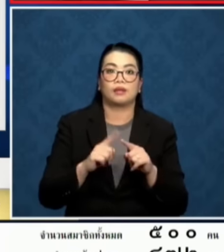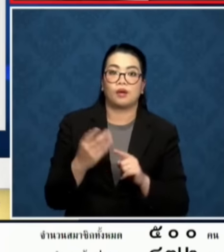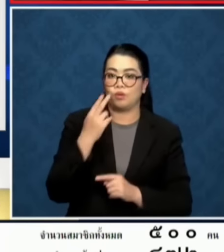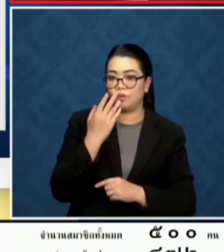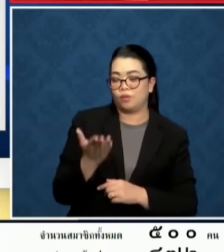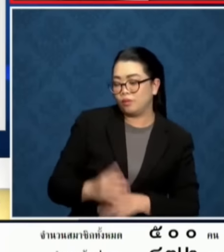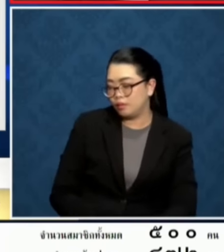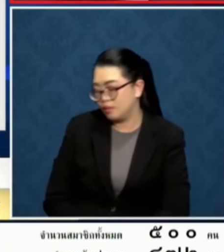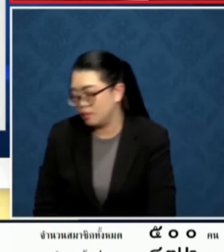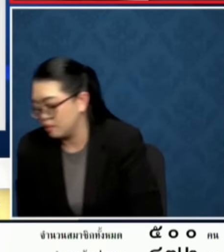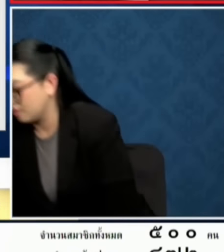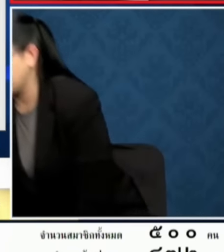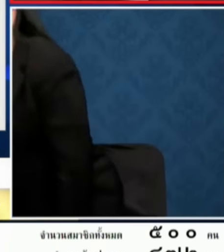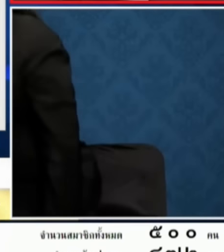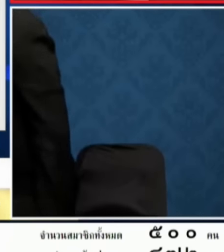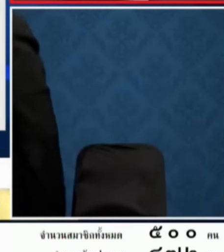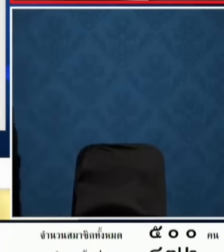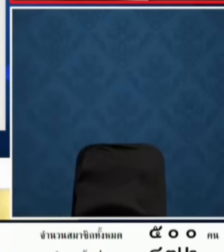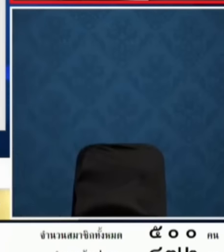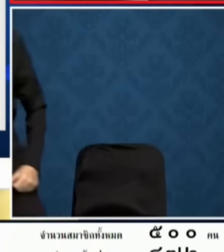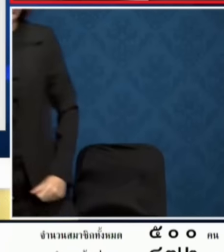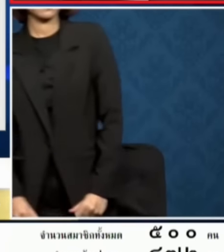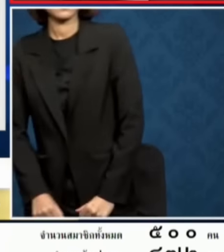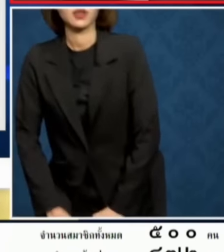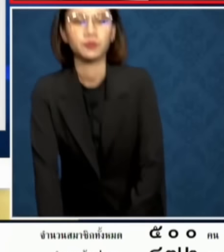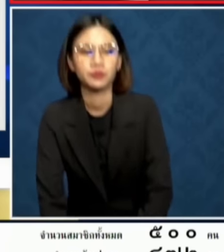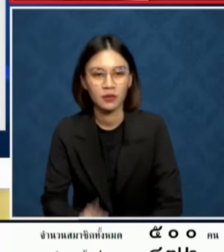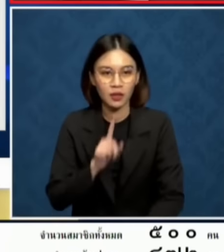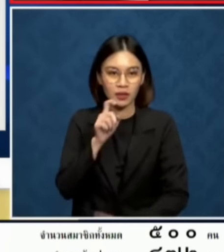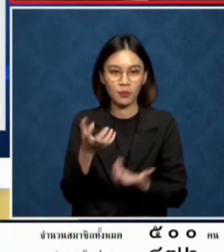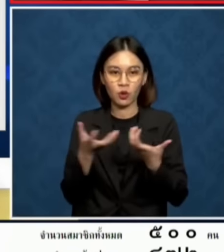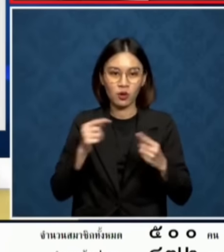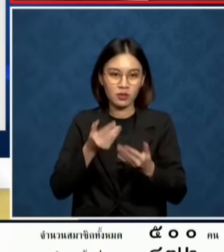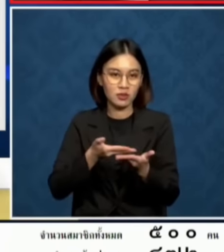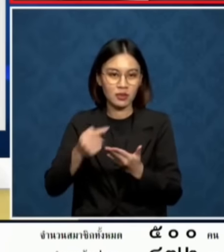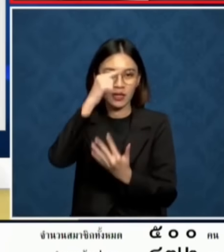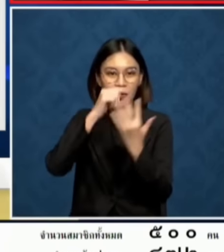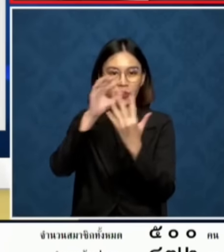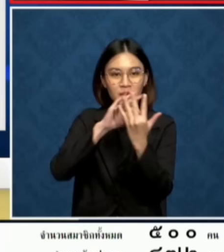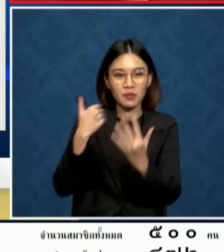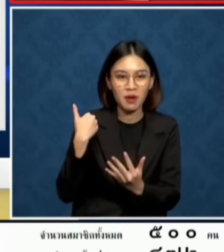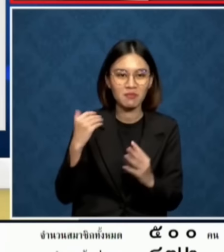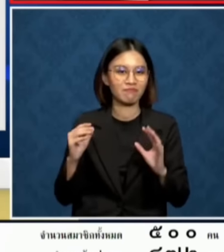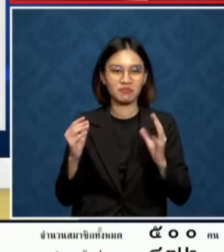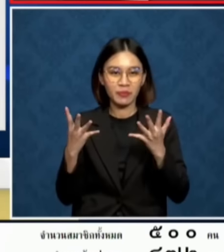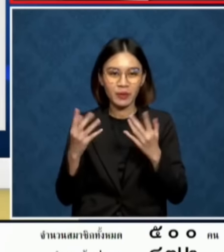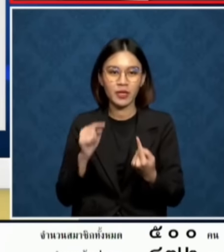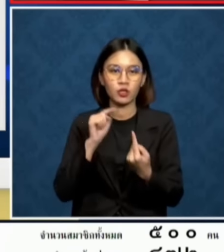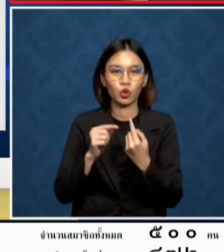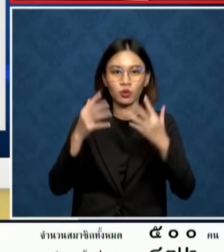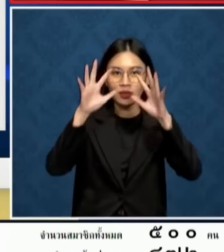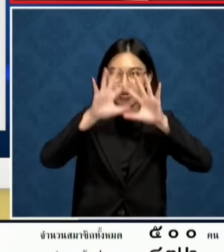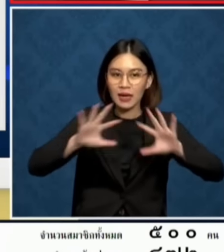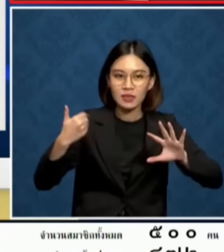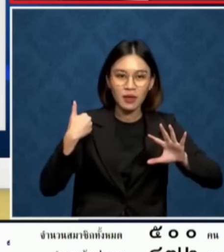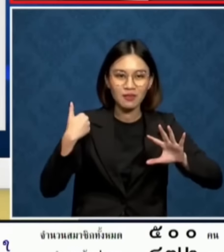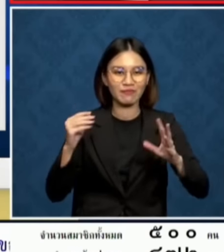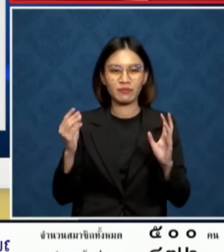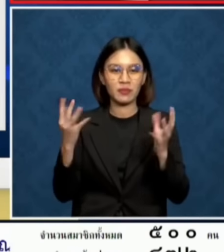ยอะมากผมถามเขานะครับมีสักชิ้นซื้อจากประเทศไทยไหมเขาบอกไม่มีถอยมาหน่อยในอาเซียนมีไหมเขาบอ